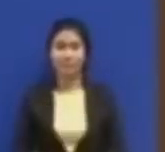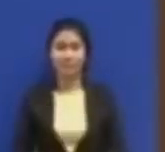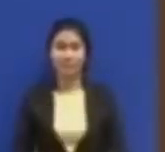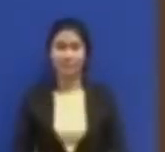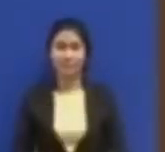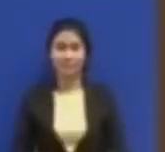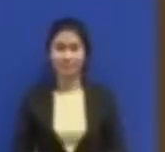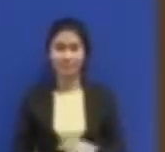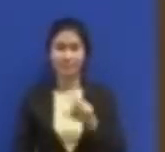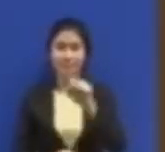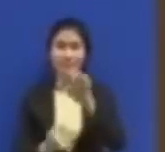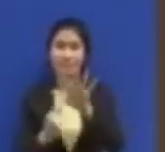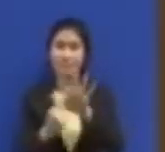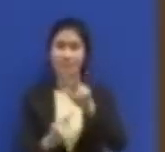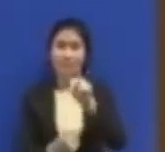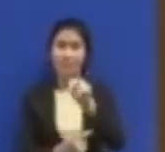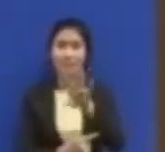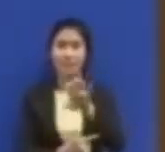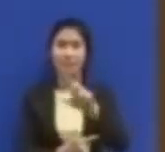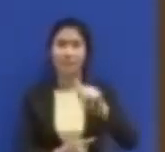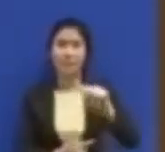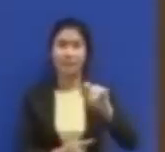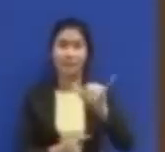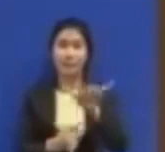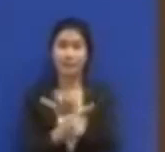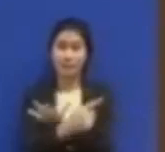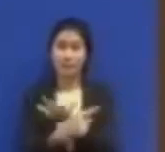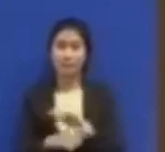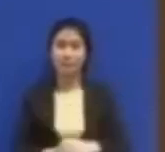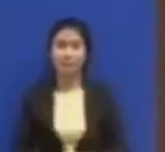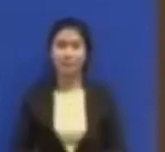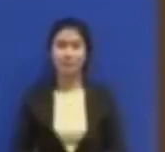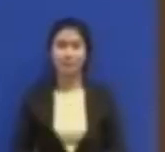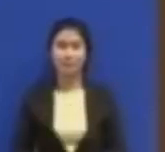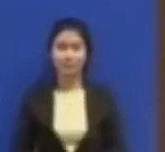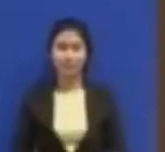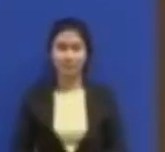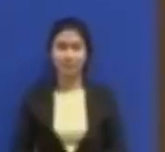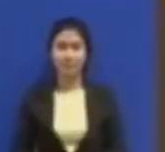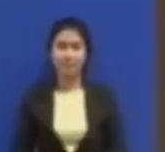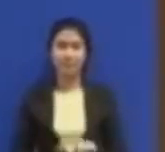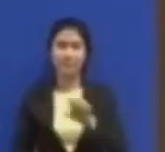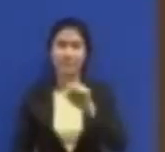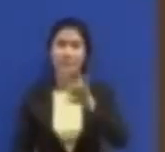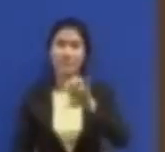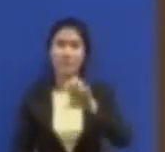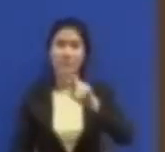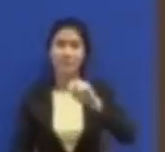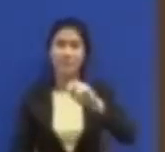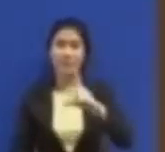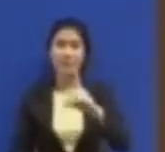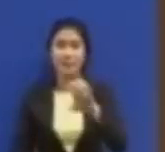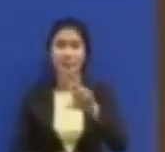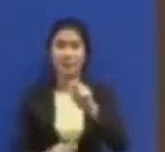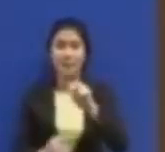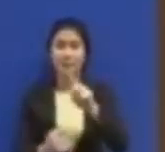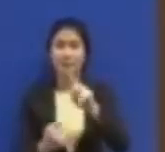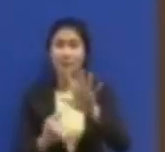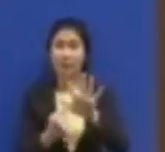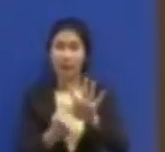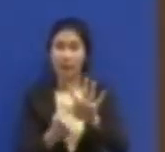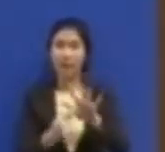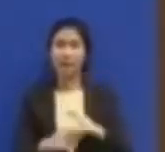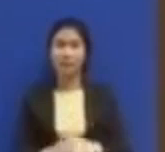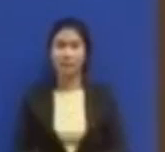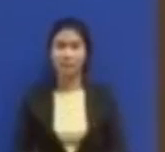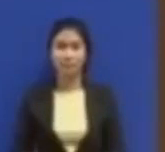สานิชมหาถาวร180นางศิรินาปะวะโลลานวิทย